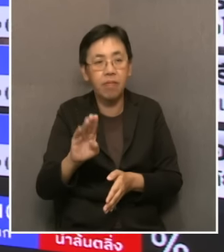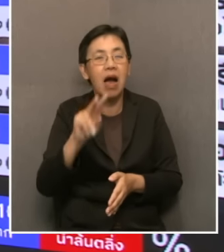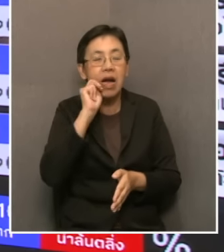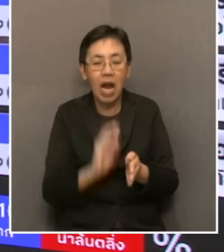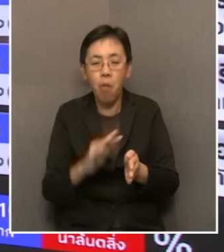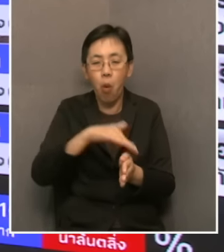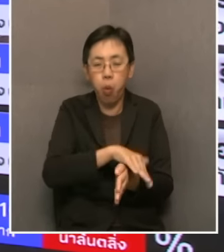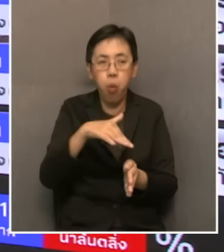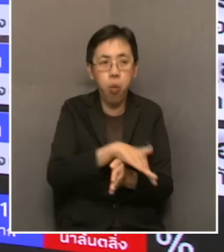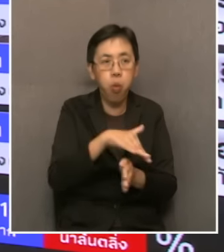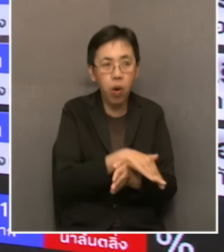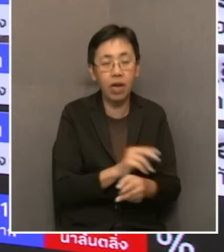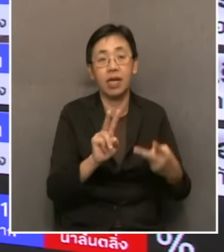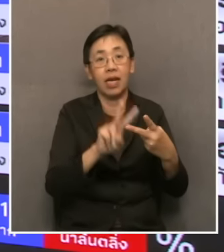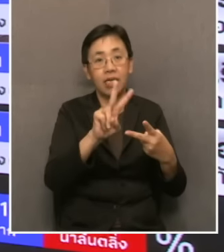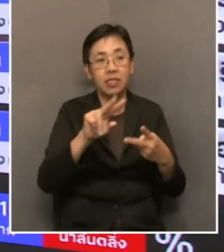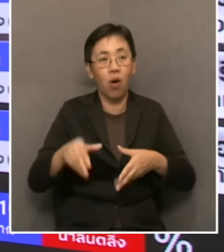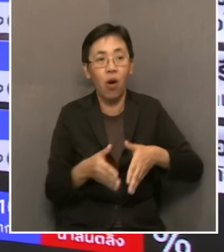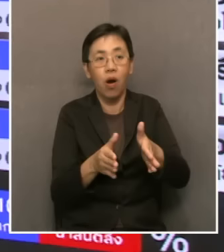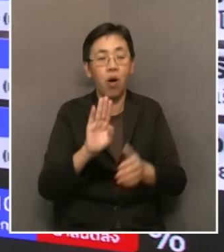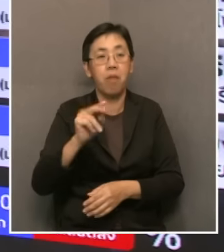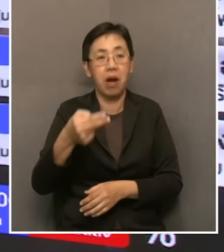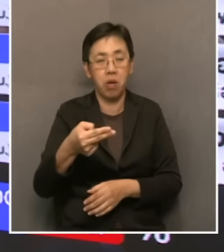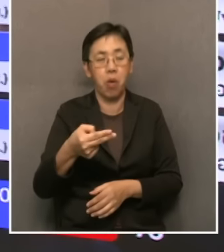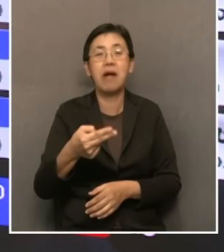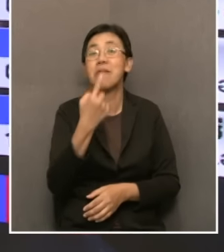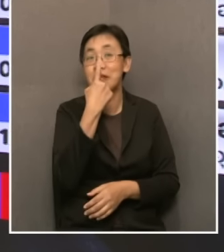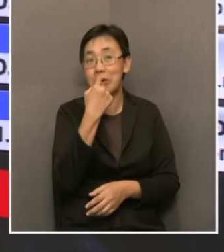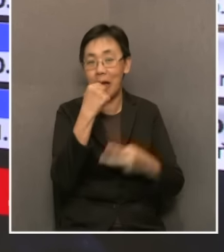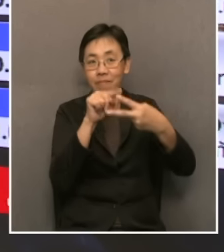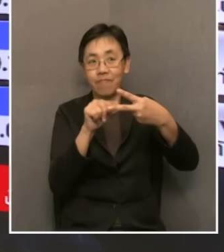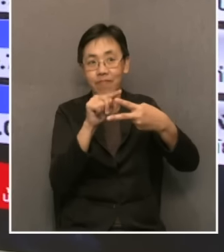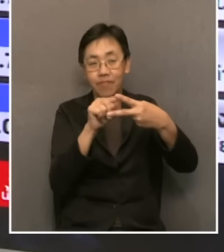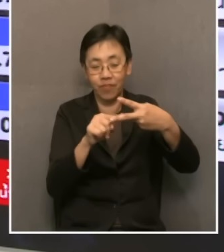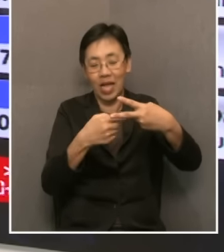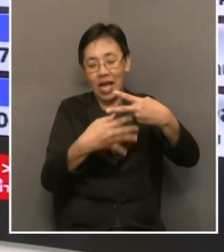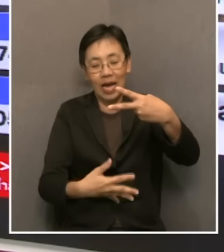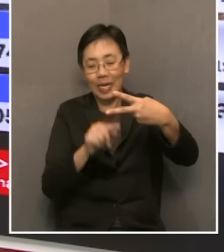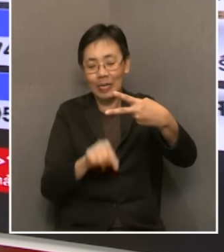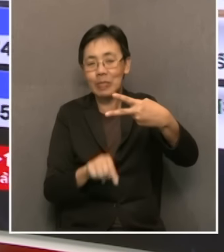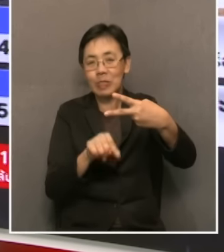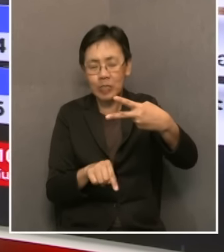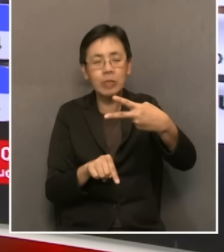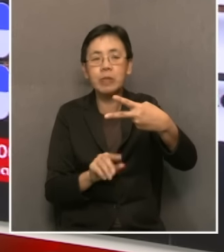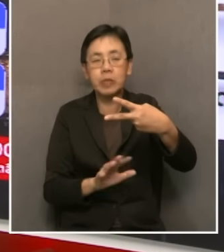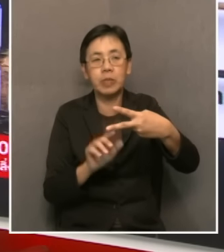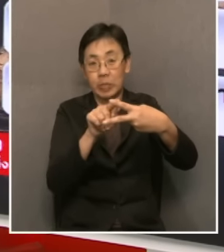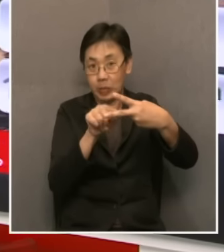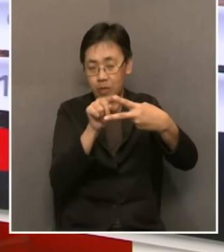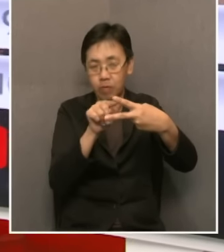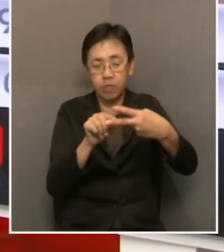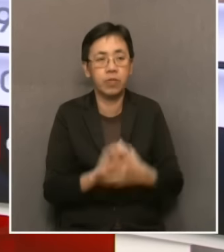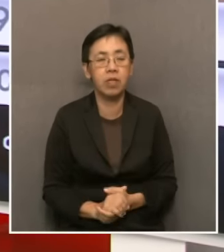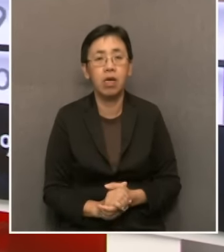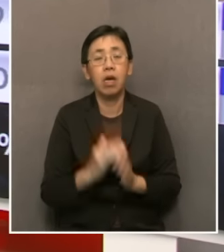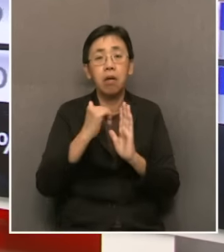ดเสี่ยงเลยนะคะแล้วก็คลองบางหลวงด้วยที่ยังเป็นสีแดงอยู่ค่ะตอนนี้สถานการณ์น้ำคุณผู้ชมคะน้ำ ําเหนือเนี่ยมันทยอยลงมานะคะทาง